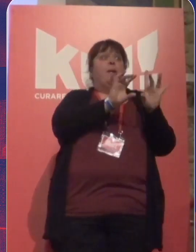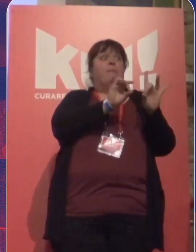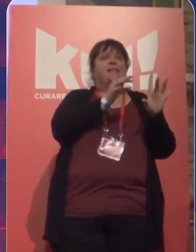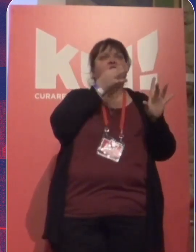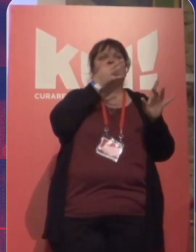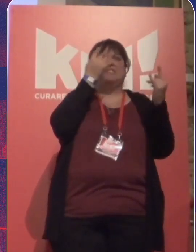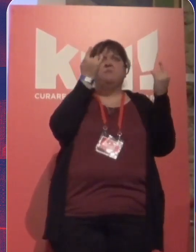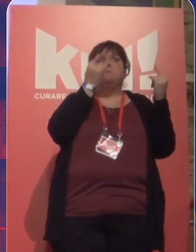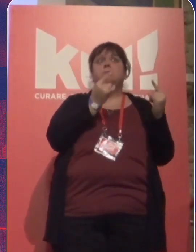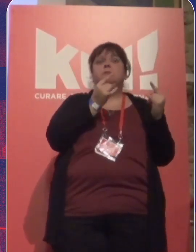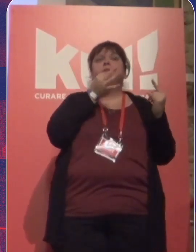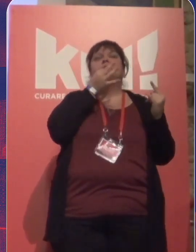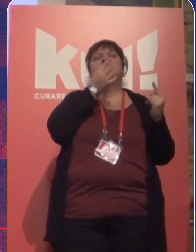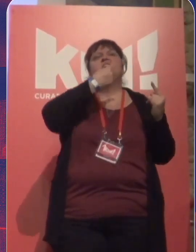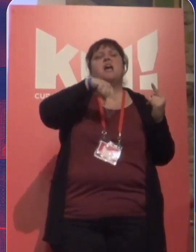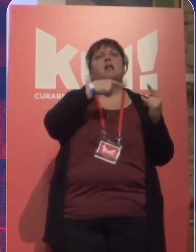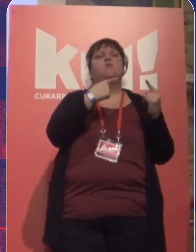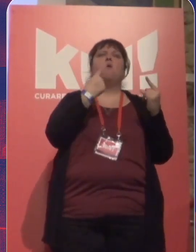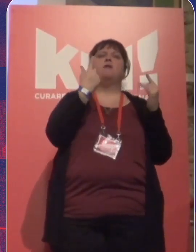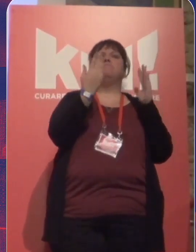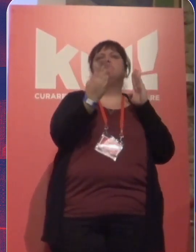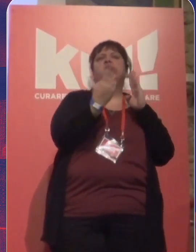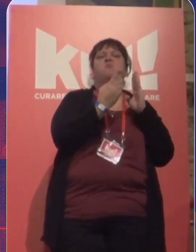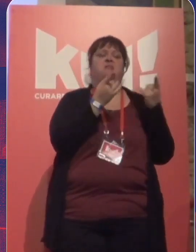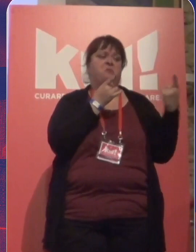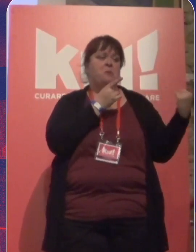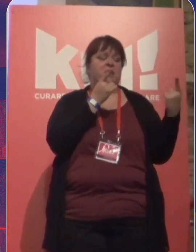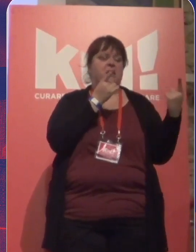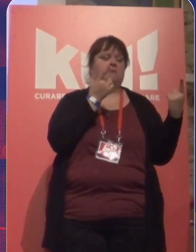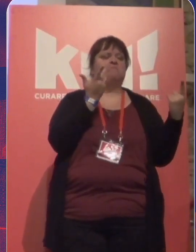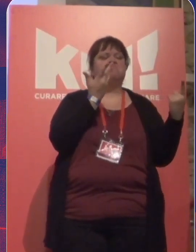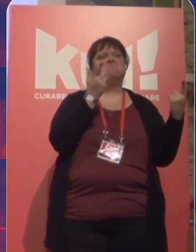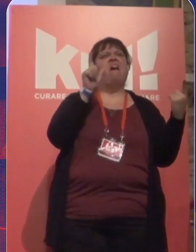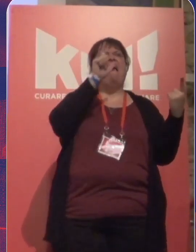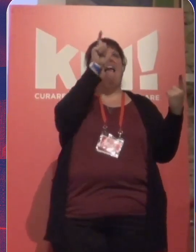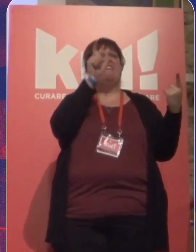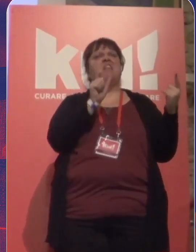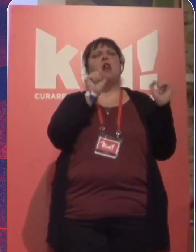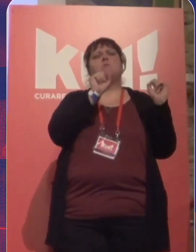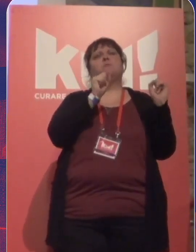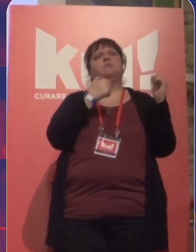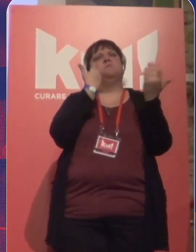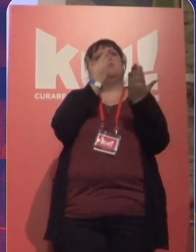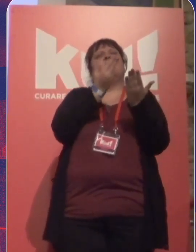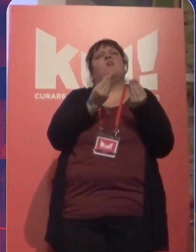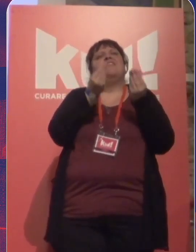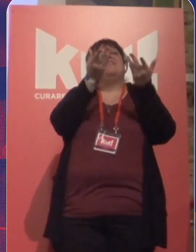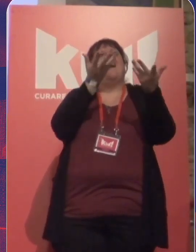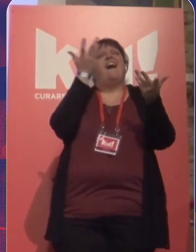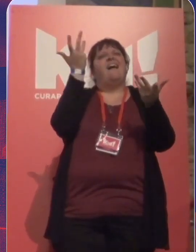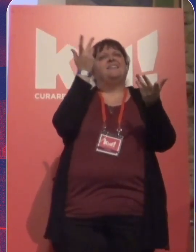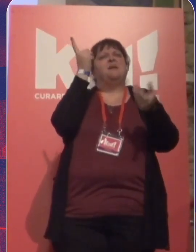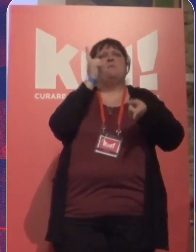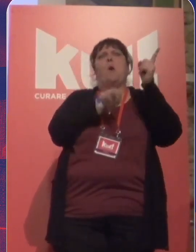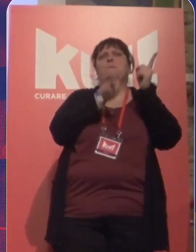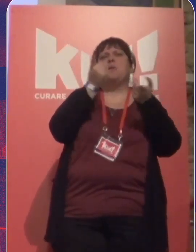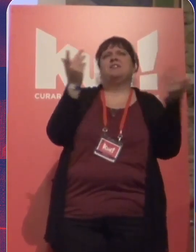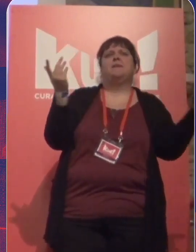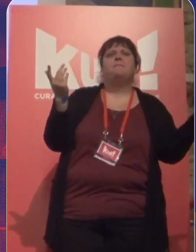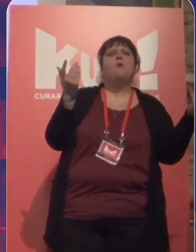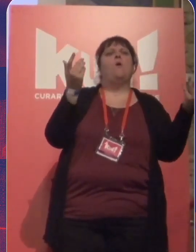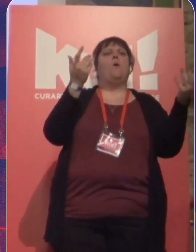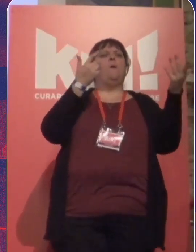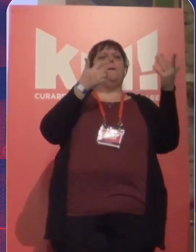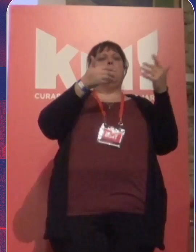tempo in italia per per fare un riferimento politico molto chiaro sono il tempo del berlusconismo per